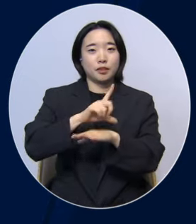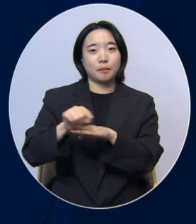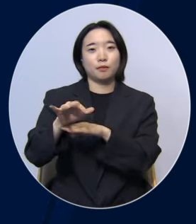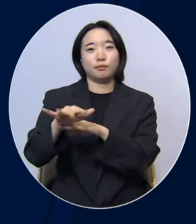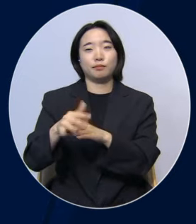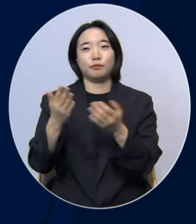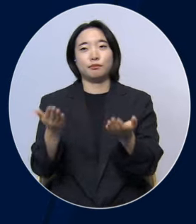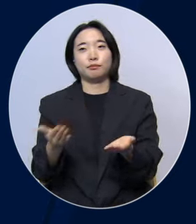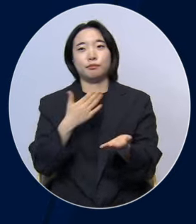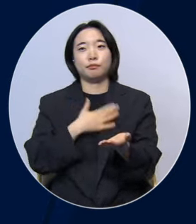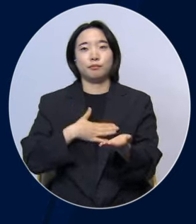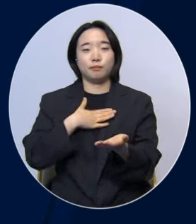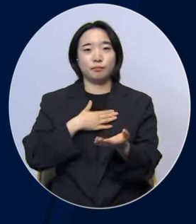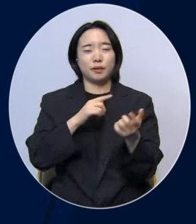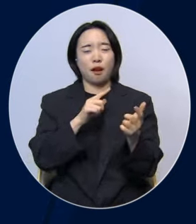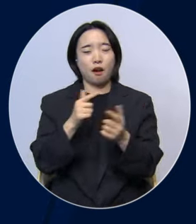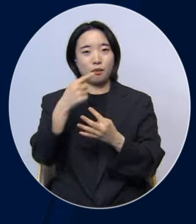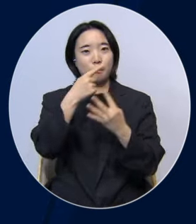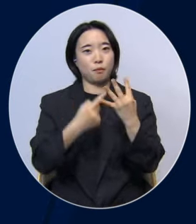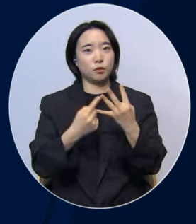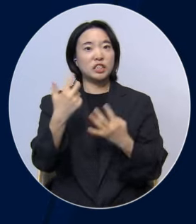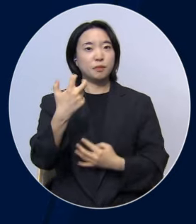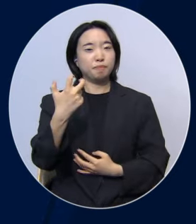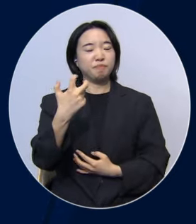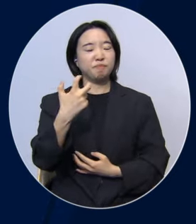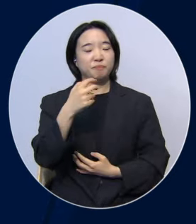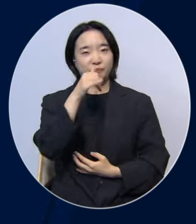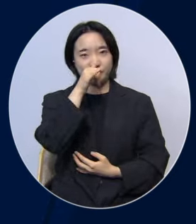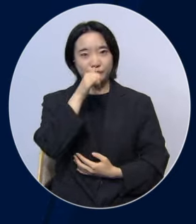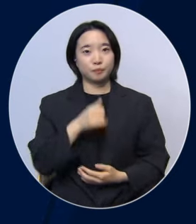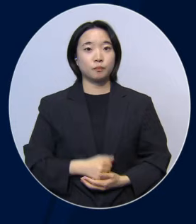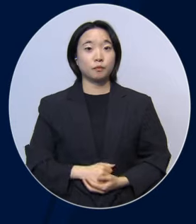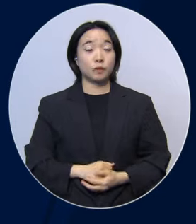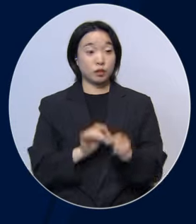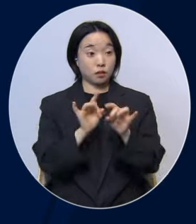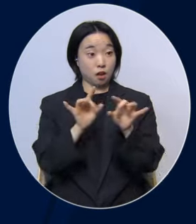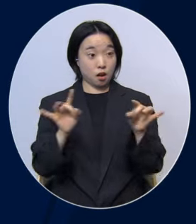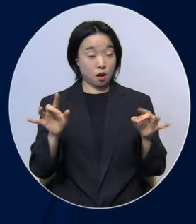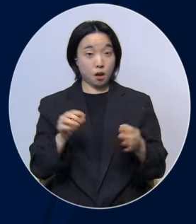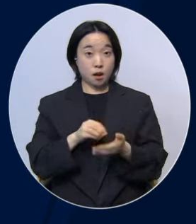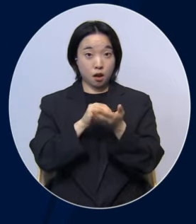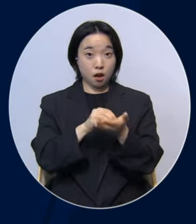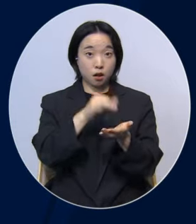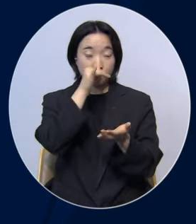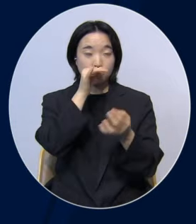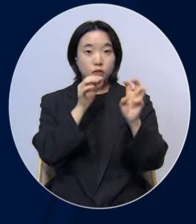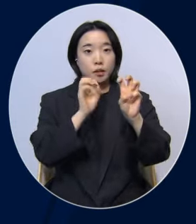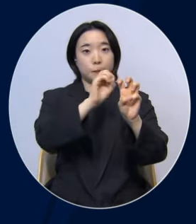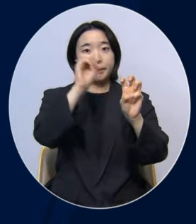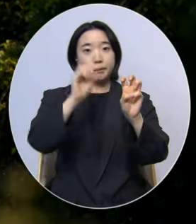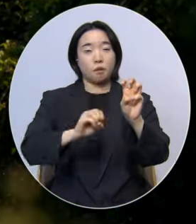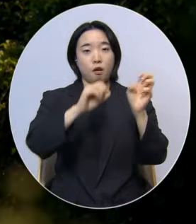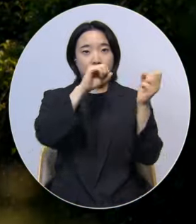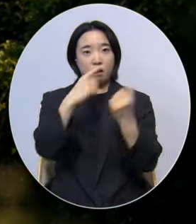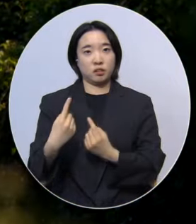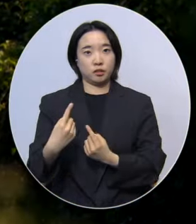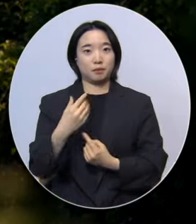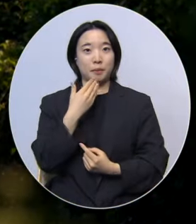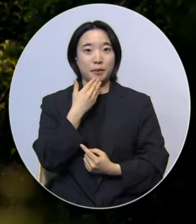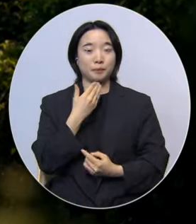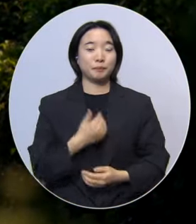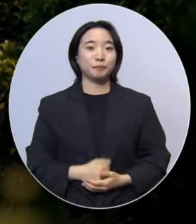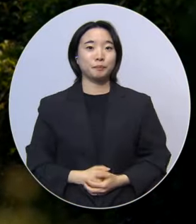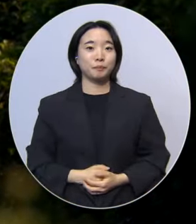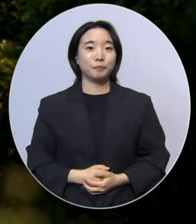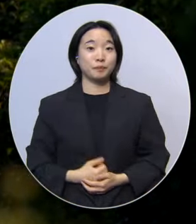70여개 여행 프로그램이 마련됐습니다 각 프로그램은 30% 할인된 가격에 이용할 수 있습니다 전국